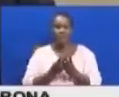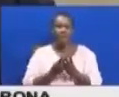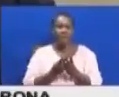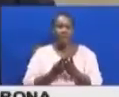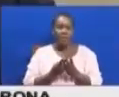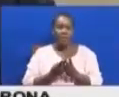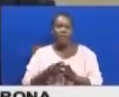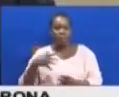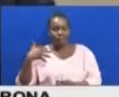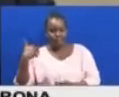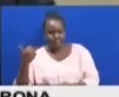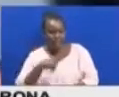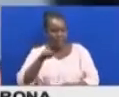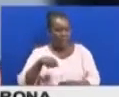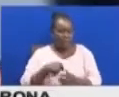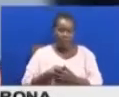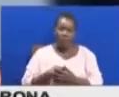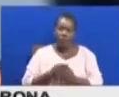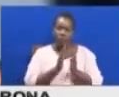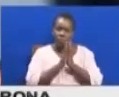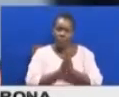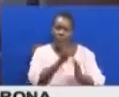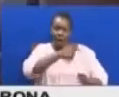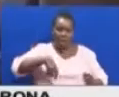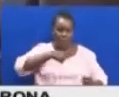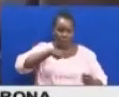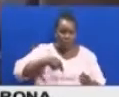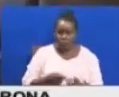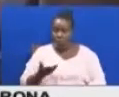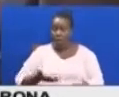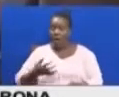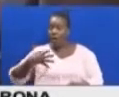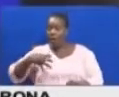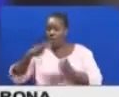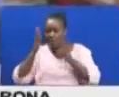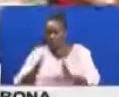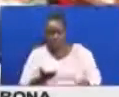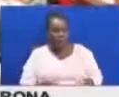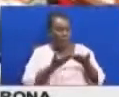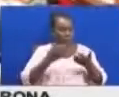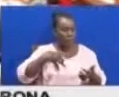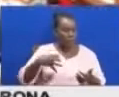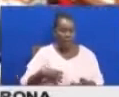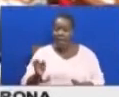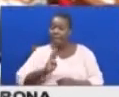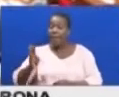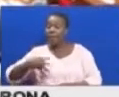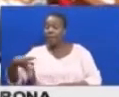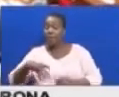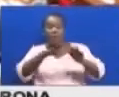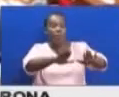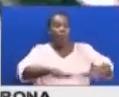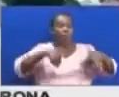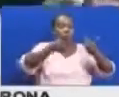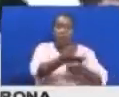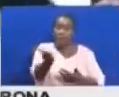wa nchi. Tunamuinua makamu wa rais, waziri mkuu, baraza la mawaziri, wabunge wote,